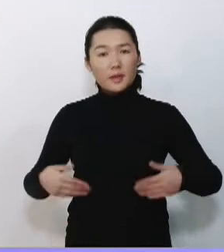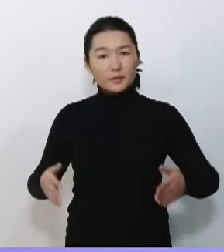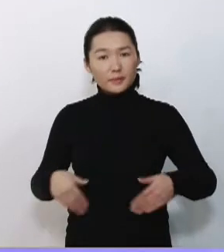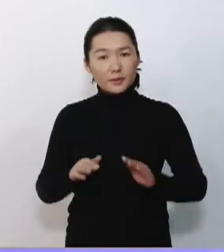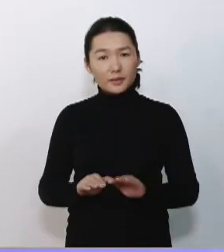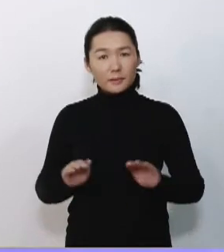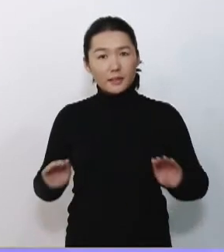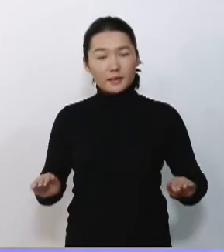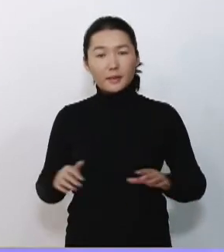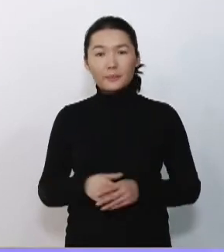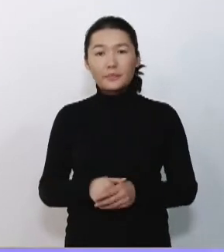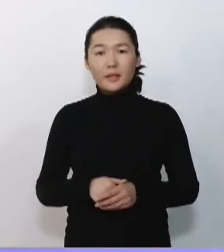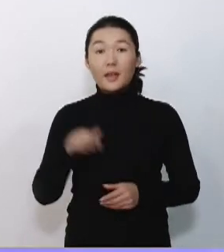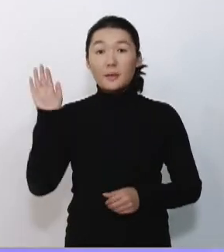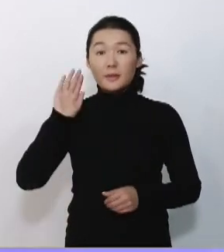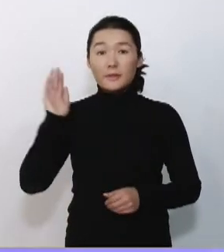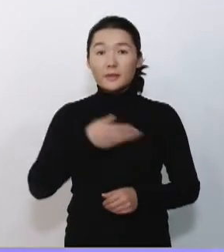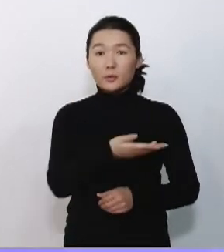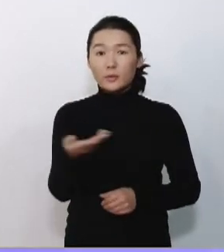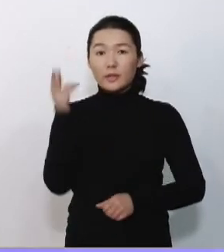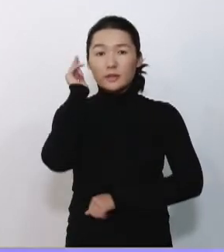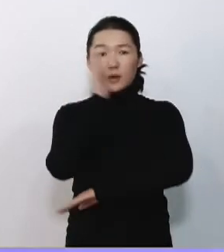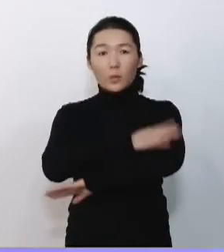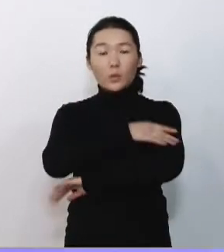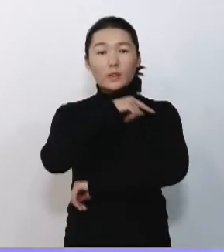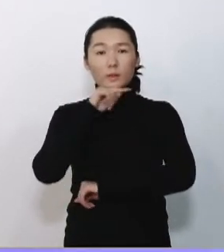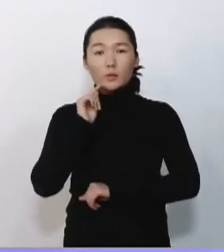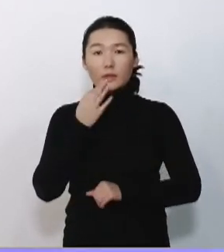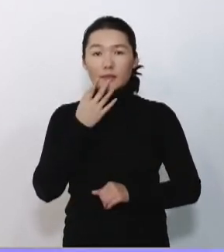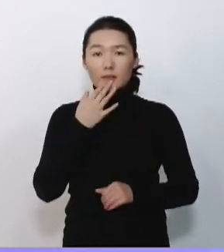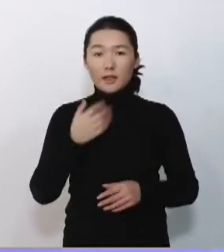Здравствуйте, ребята! Я приветствую вас на уроке русского языка.